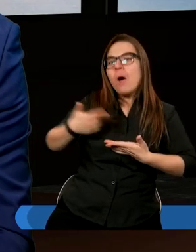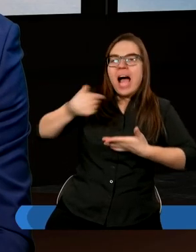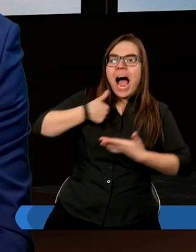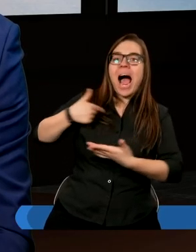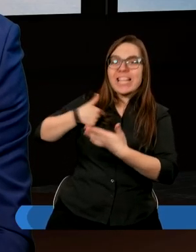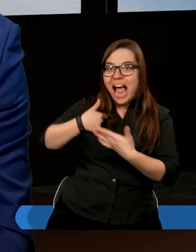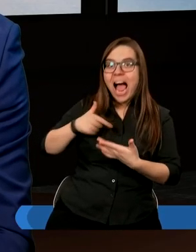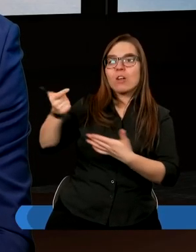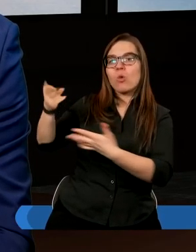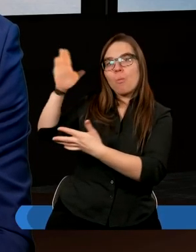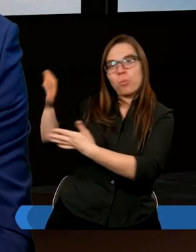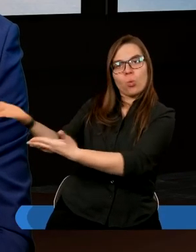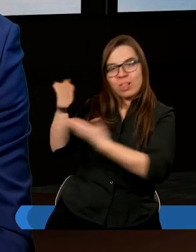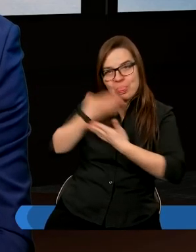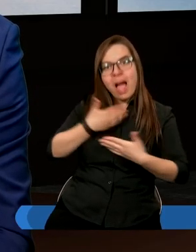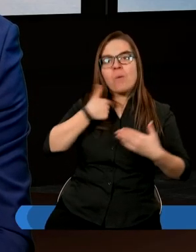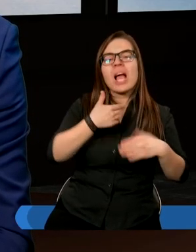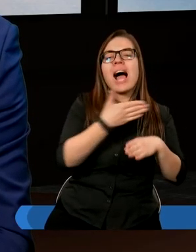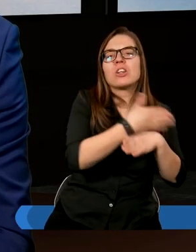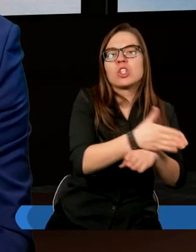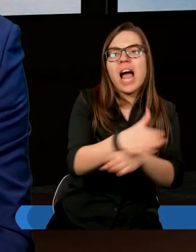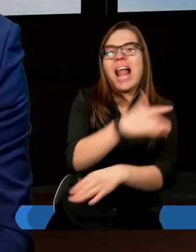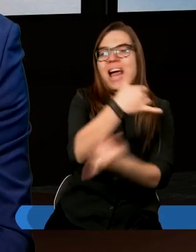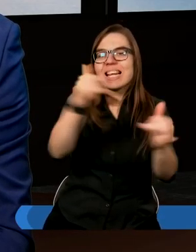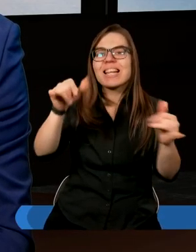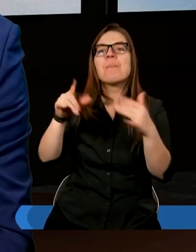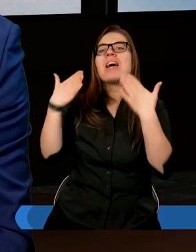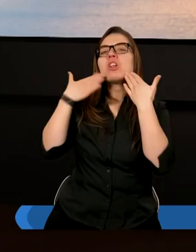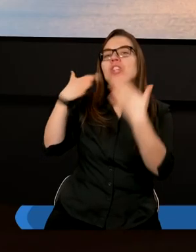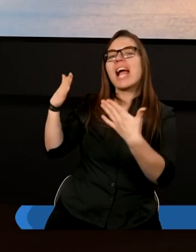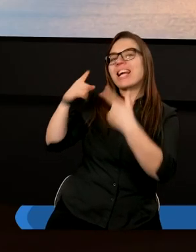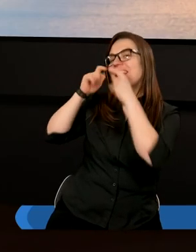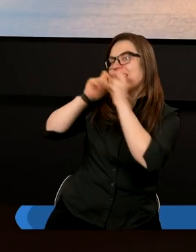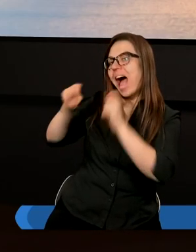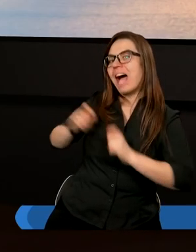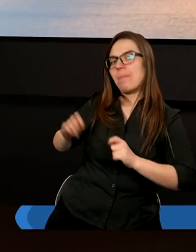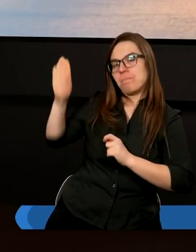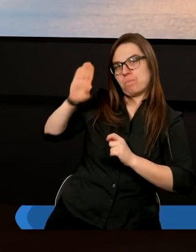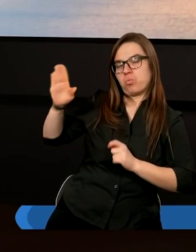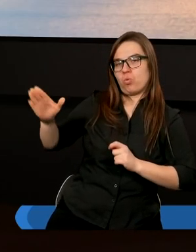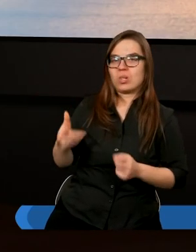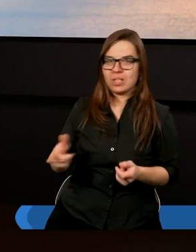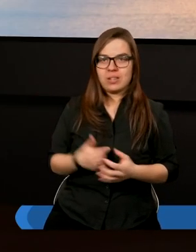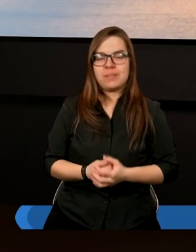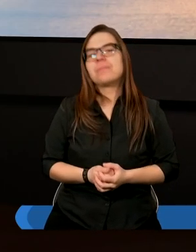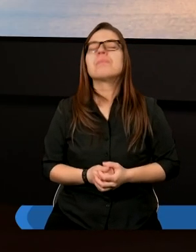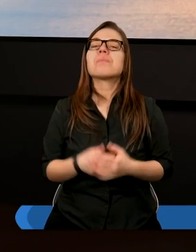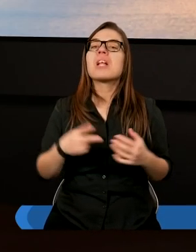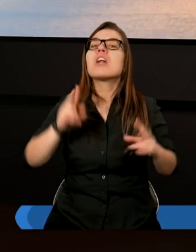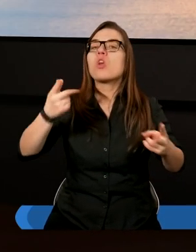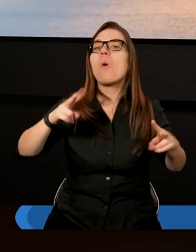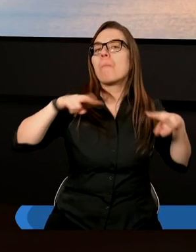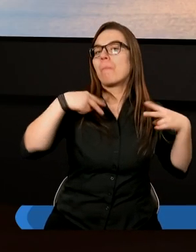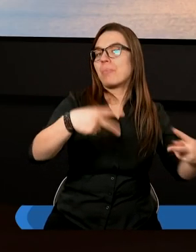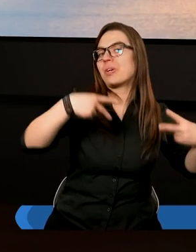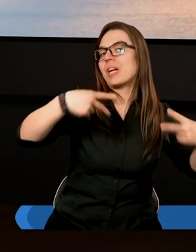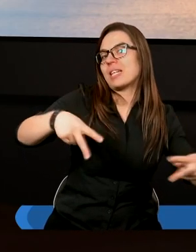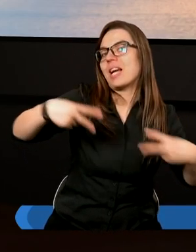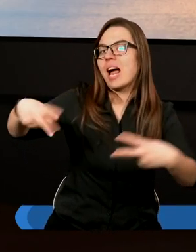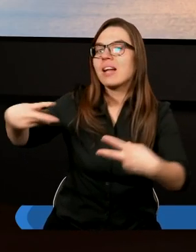czas ważne prawda czyli oddanie się Bogu tak bo wszystko to możemy przekazywać jakoś